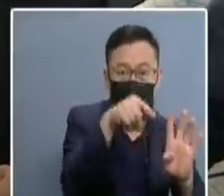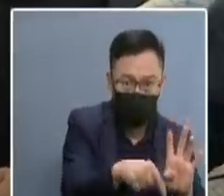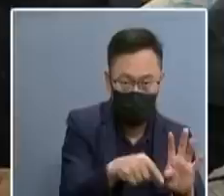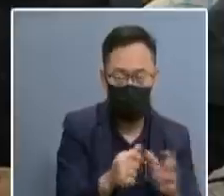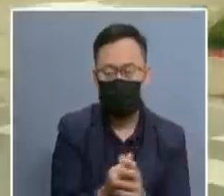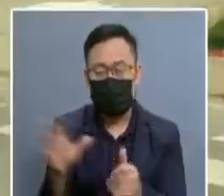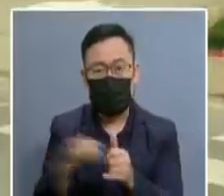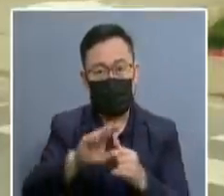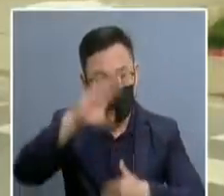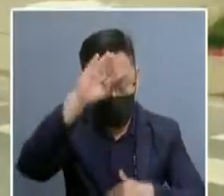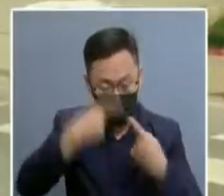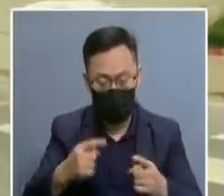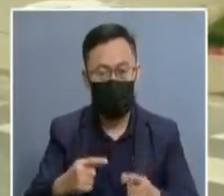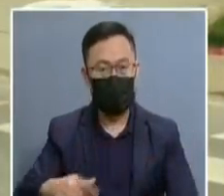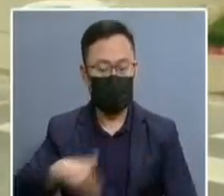ย